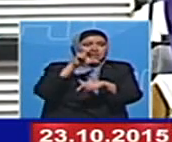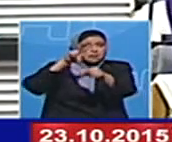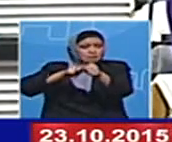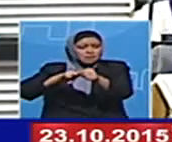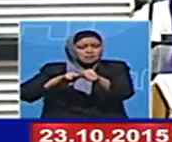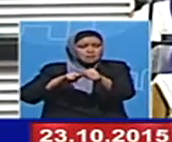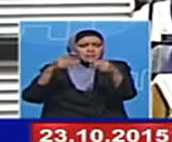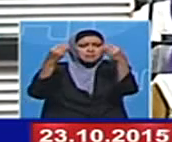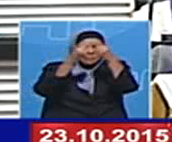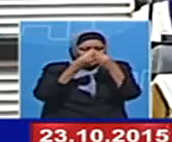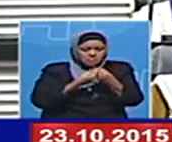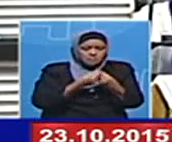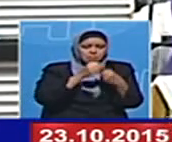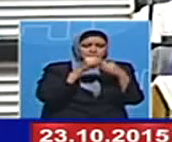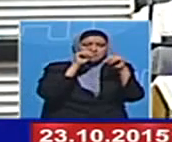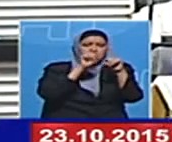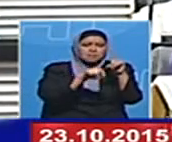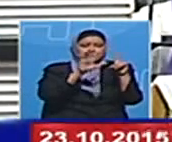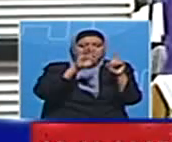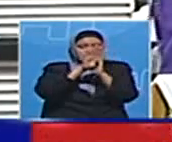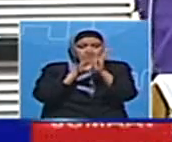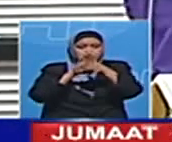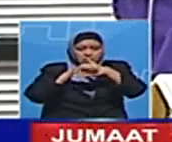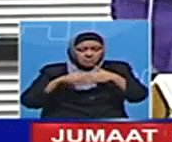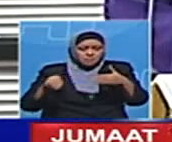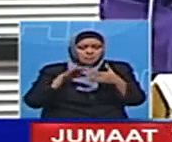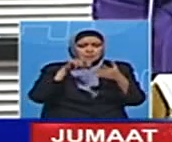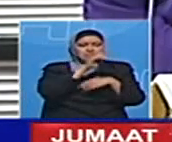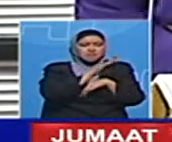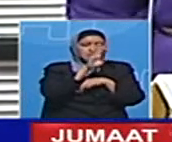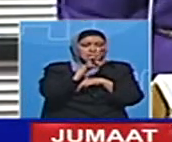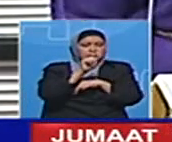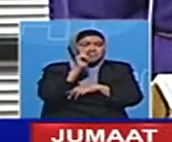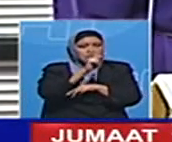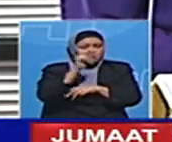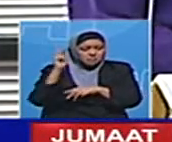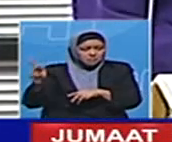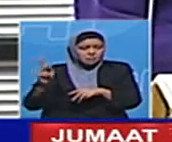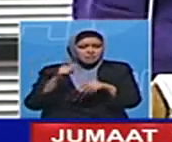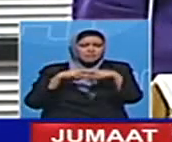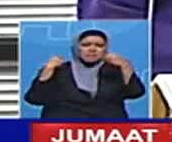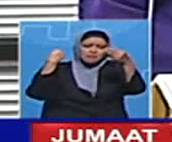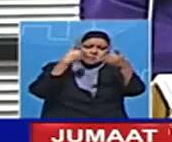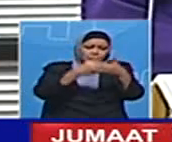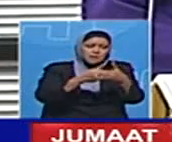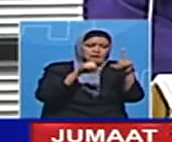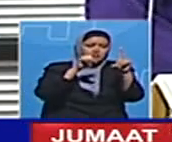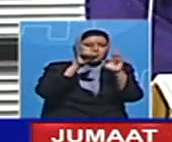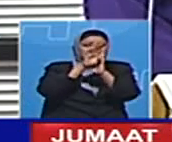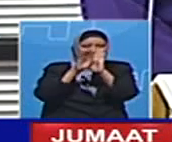melebihi rm1.5 bilion dan BRT Kota Kinabalu pada kos hampir R bilion akan